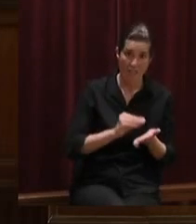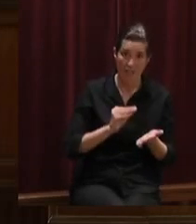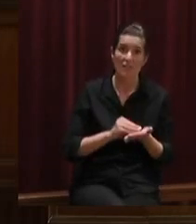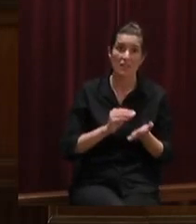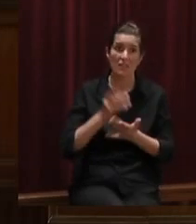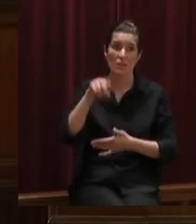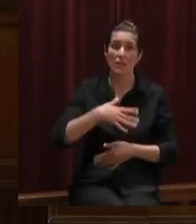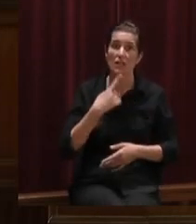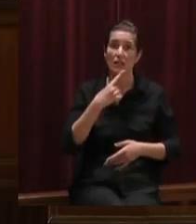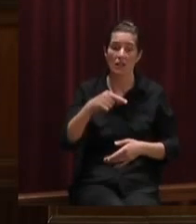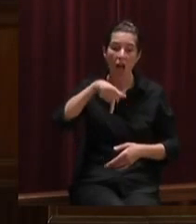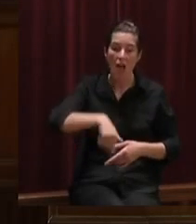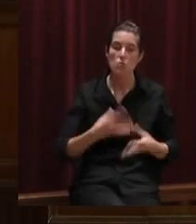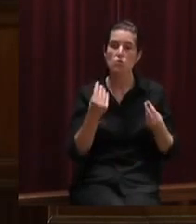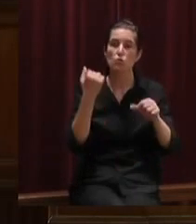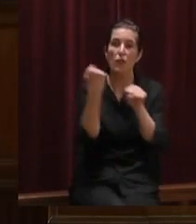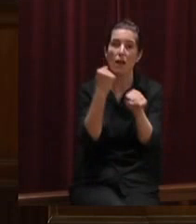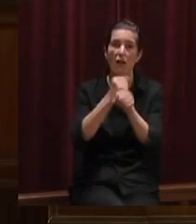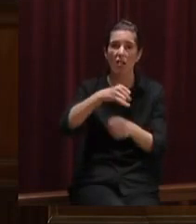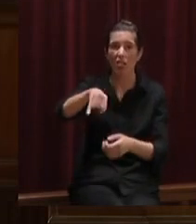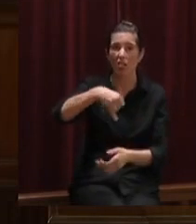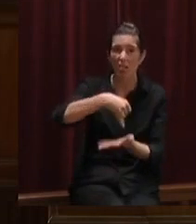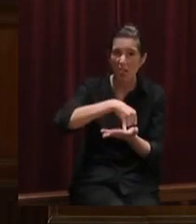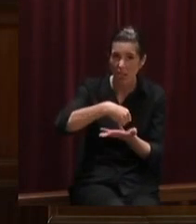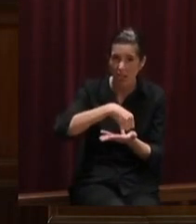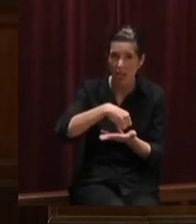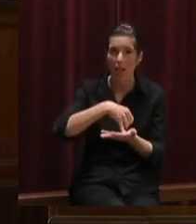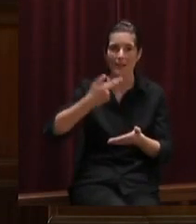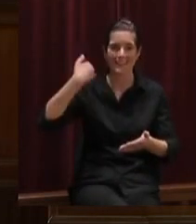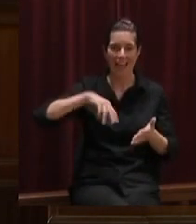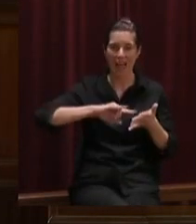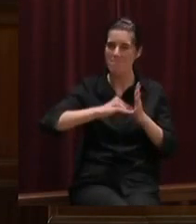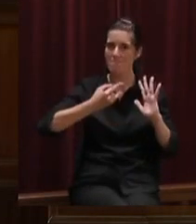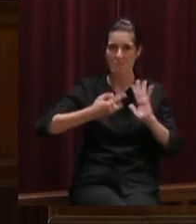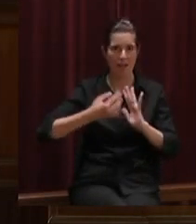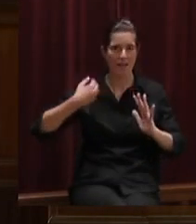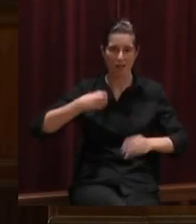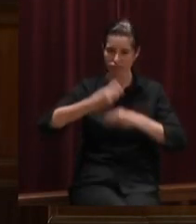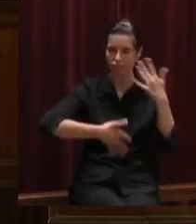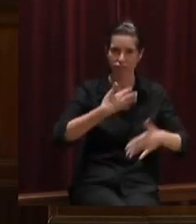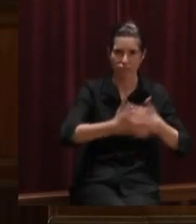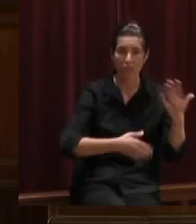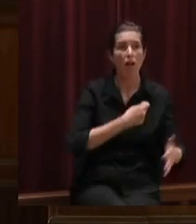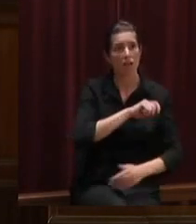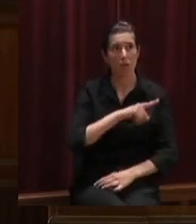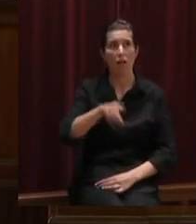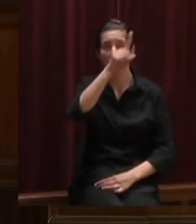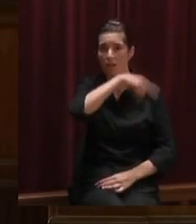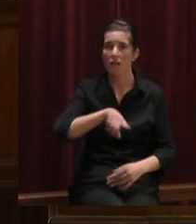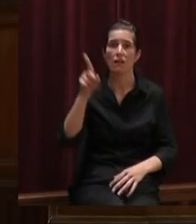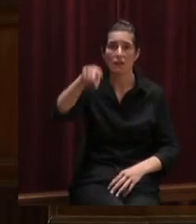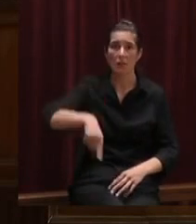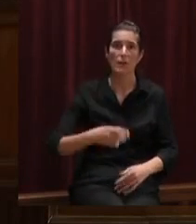la precarietat laboral que aquí hem implantat i que ara s'apliquen a la resta d'Espanya han de servir també per garantir que les jornades de treball